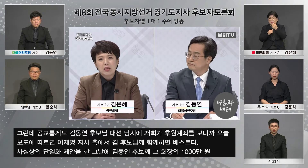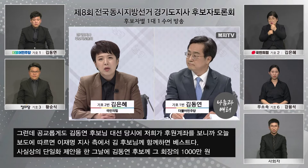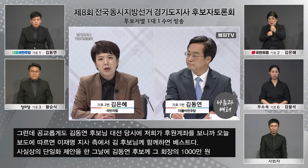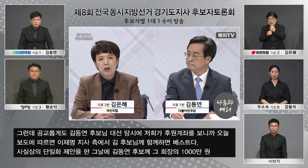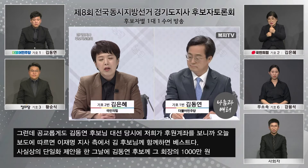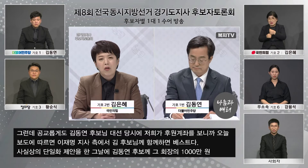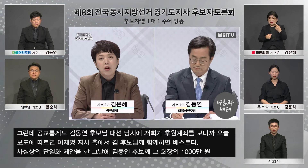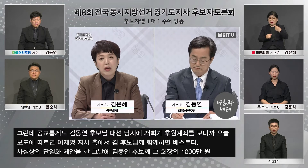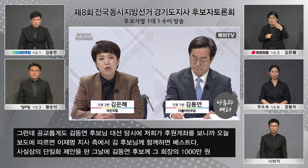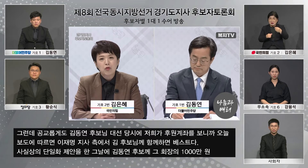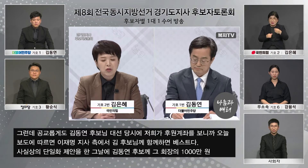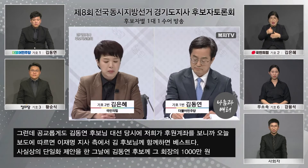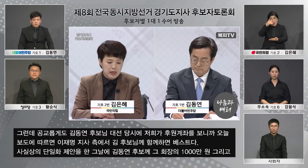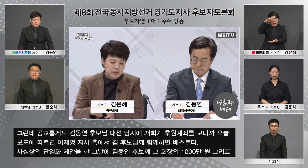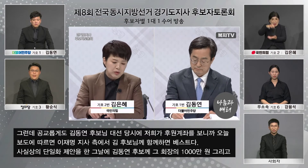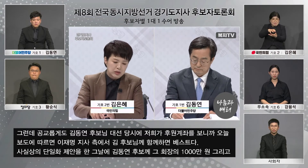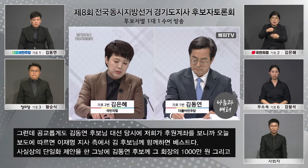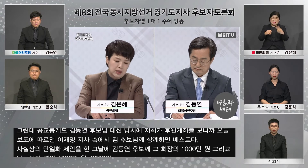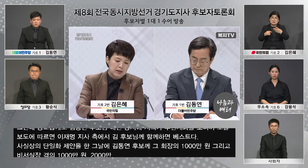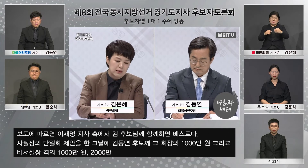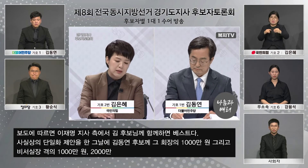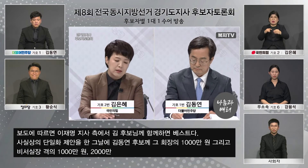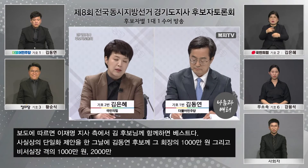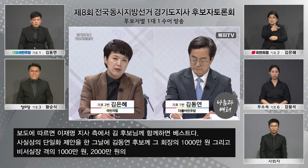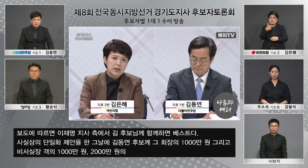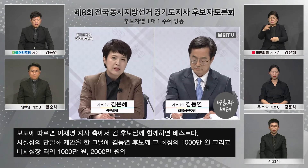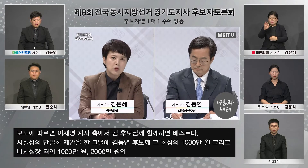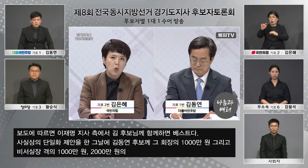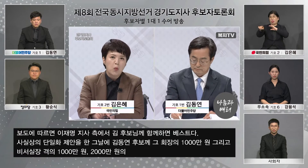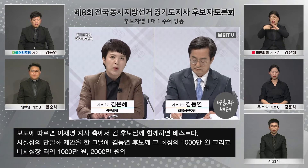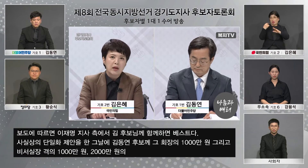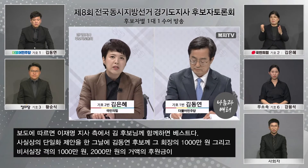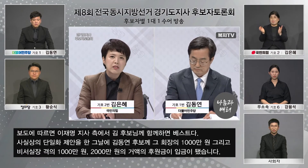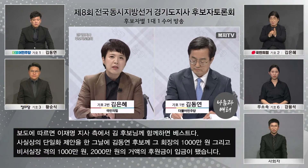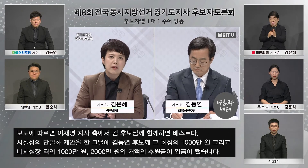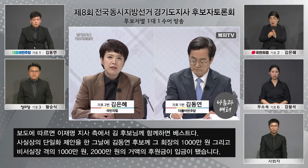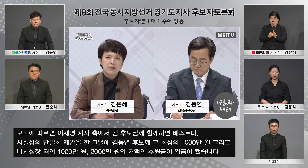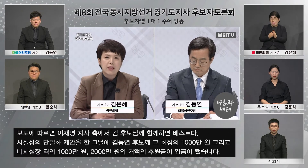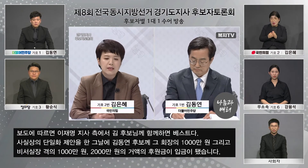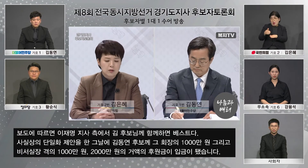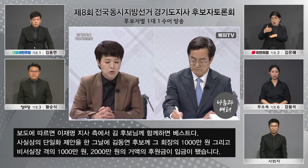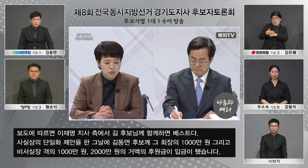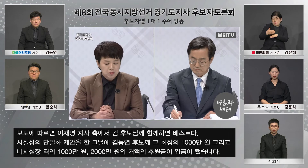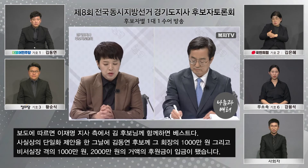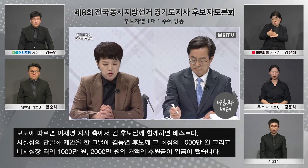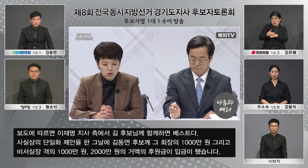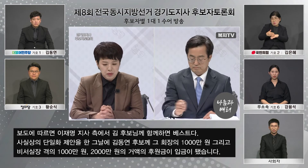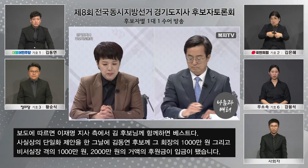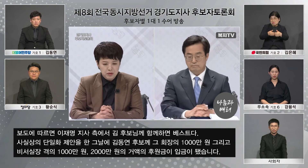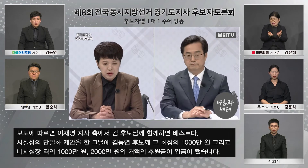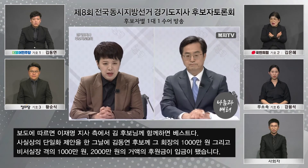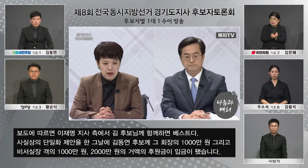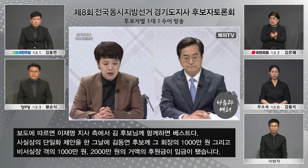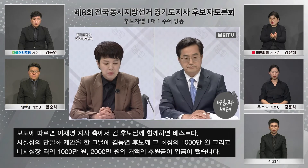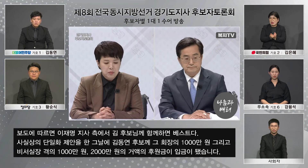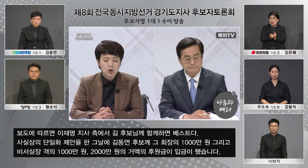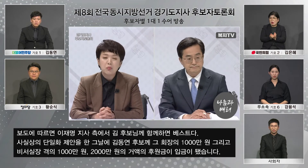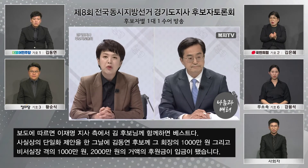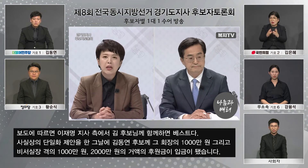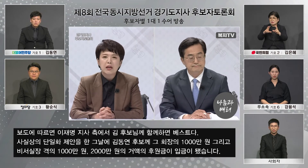1,000만 원, 2천만 원의 거액의 후원금이 입금이 됐습니다. 사실상 조폭에 그 이전에 대장동